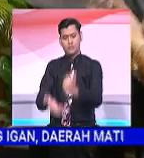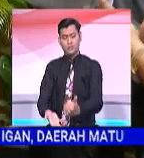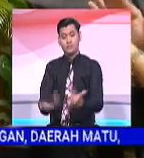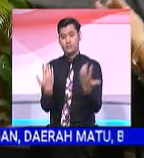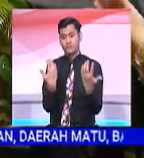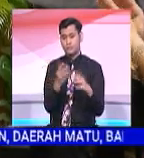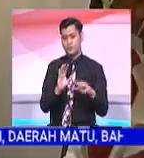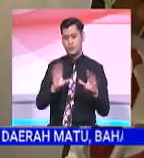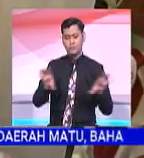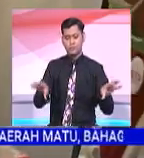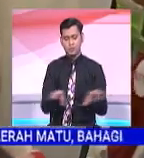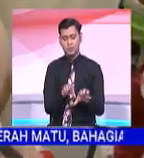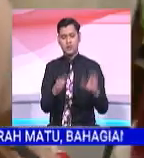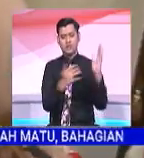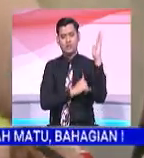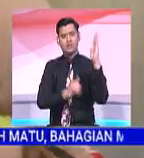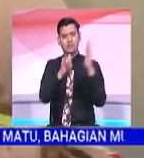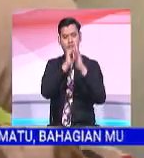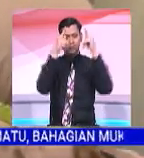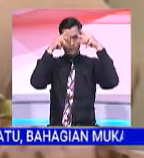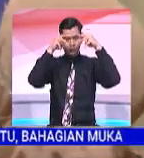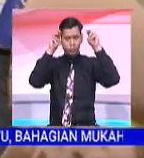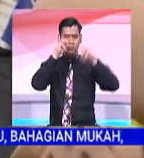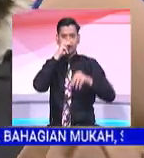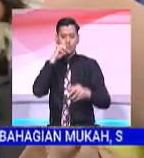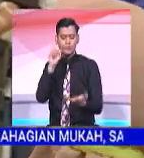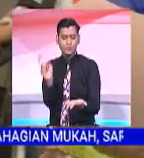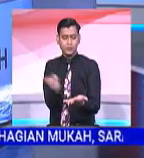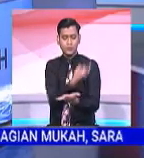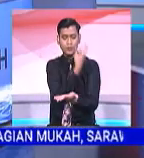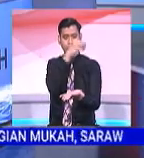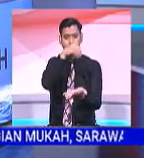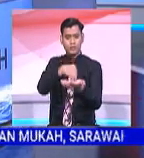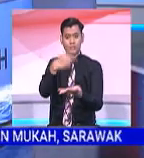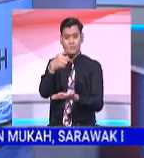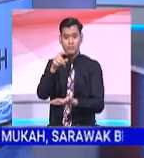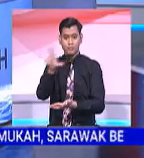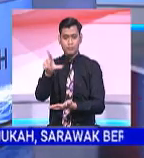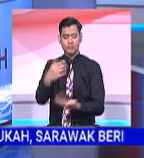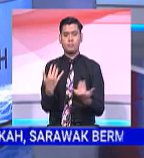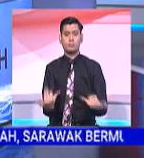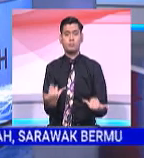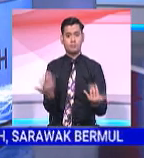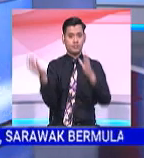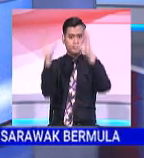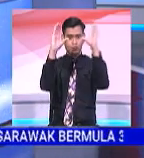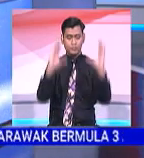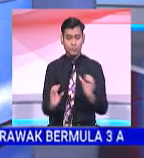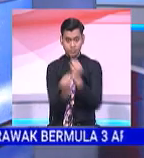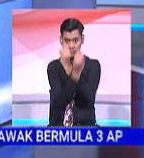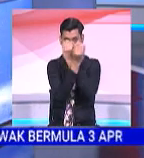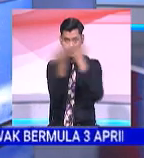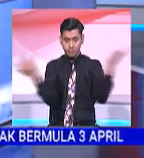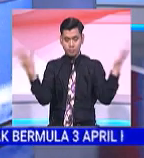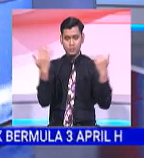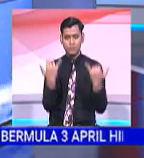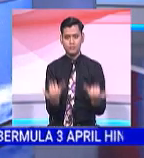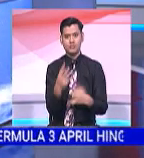melengkapkan kedua-dua dos suntikan vaksin COVID-19, diikuti Perak, Kuala Lumpur, Sarawak dan Sabah.